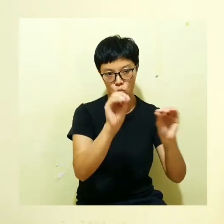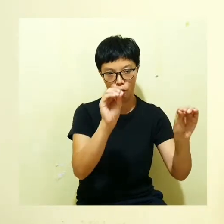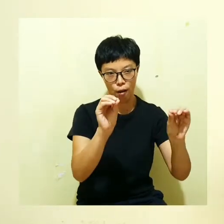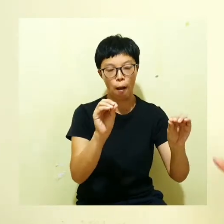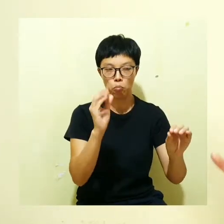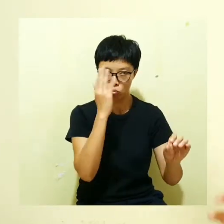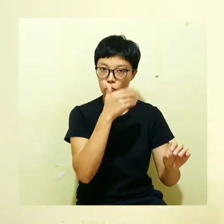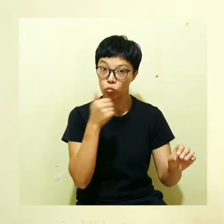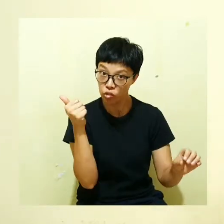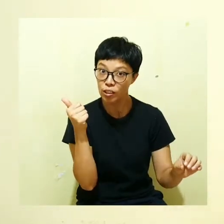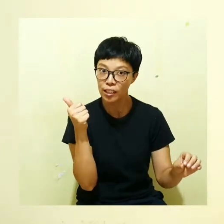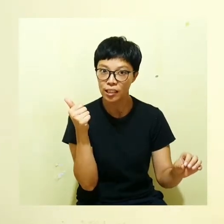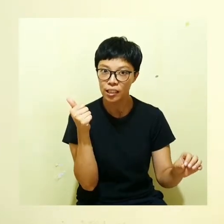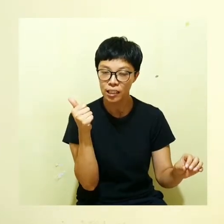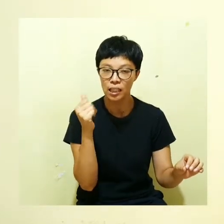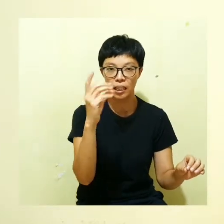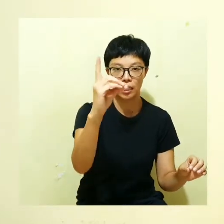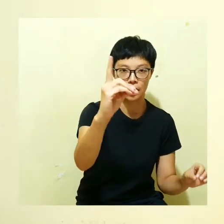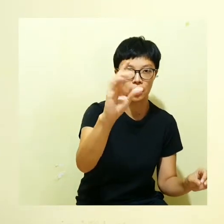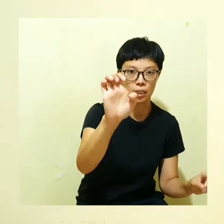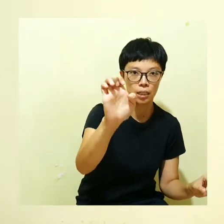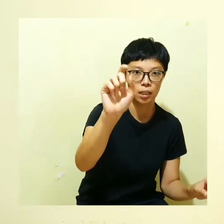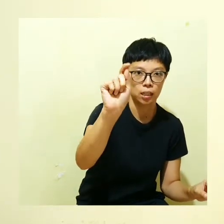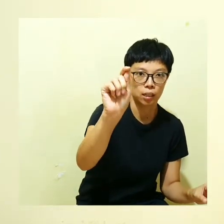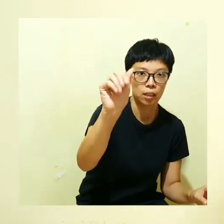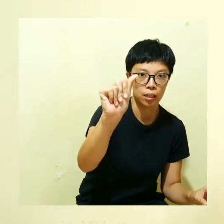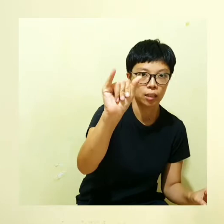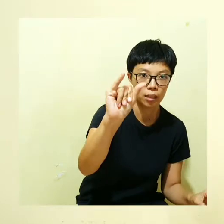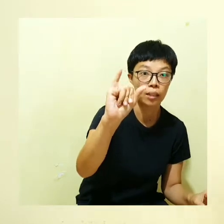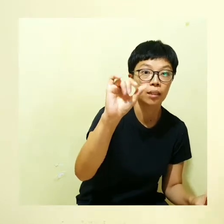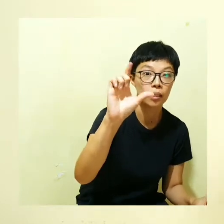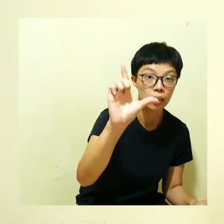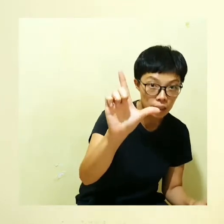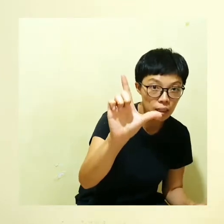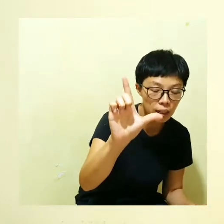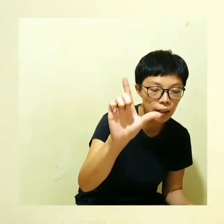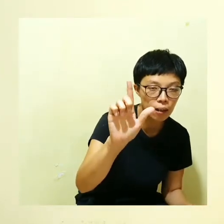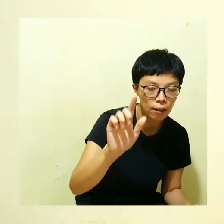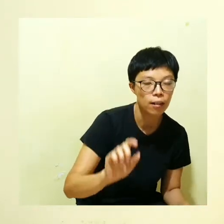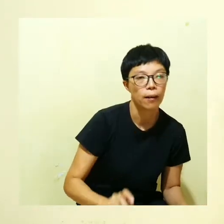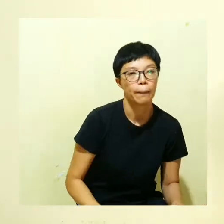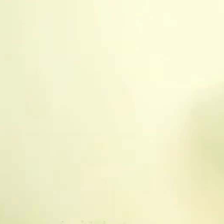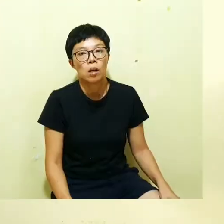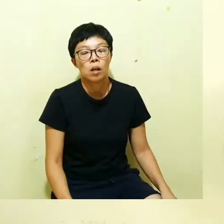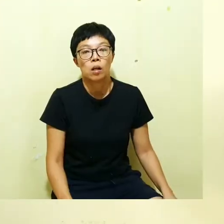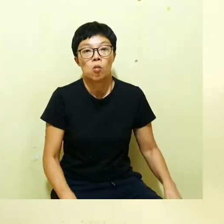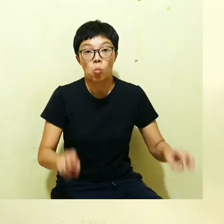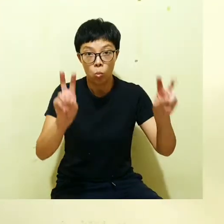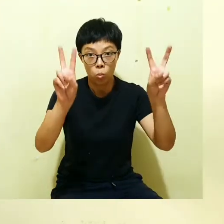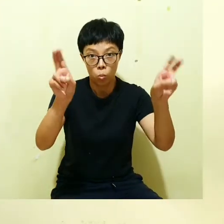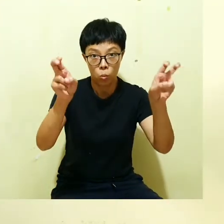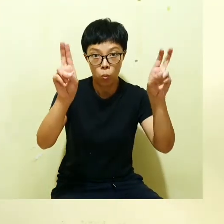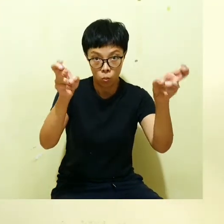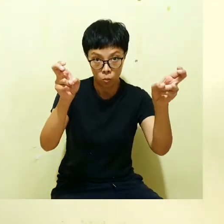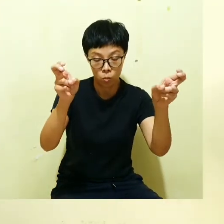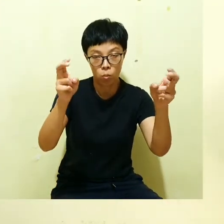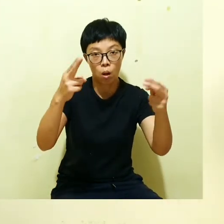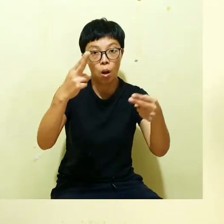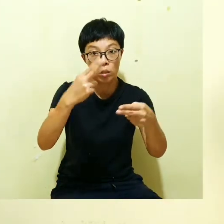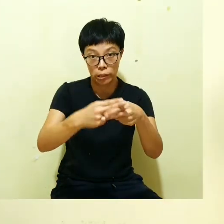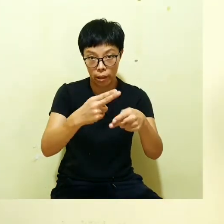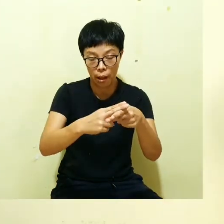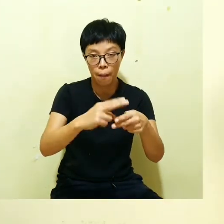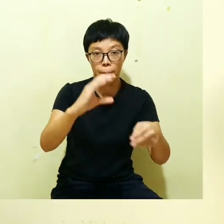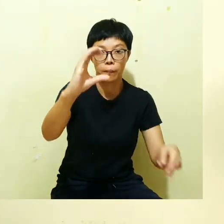很浪漫，很适合这个主题。这个主题是约，婚约的约啊。然后其实我一直看到这里有个骷髅